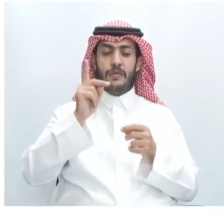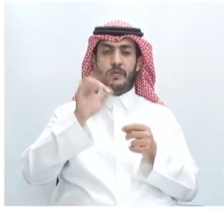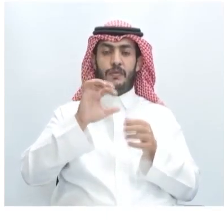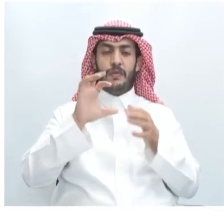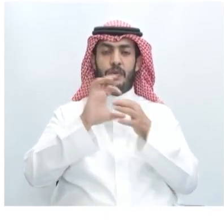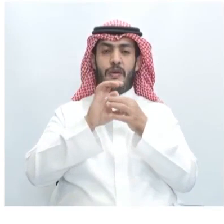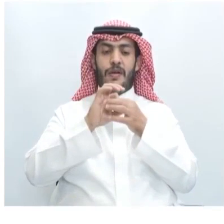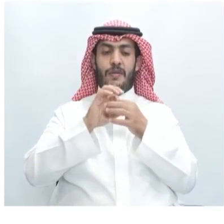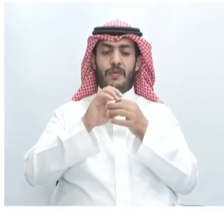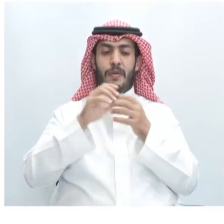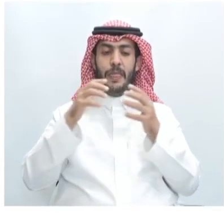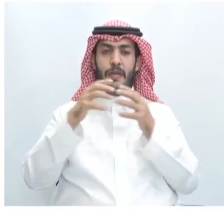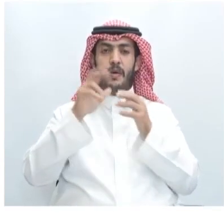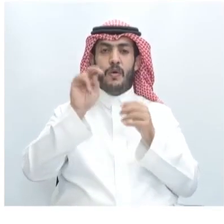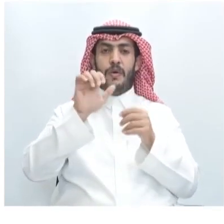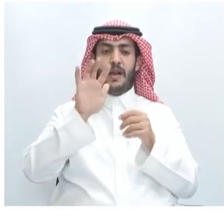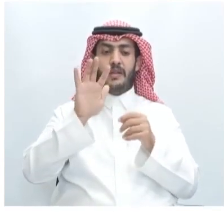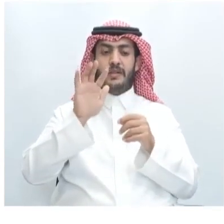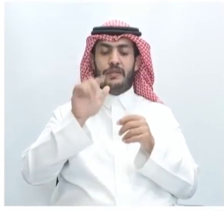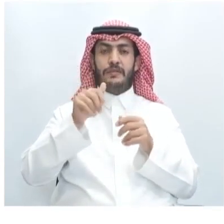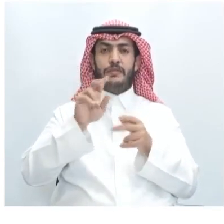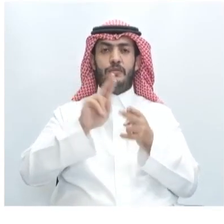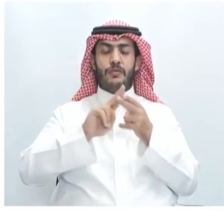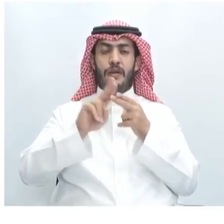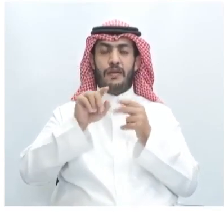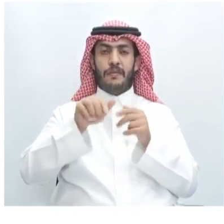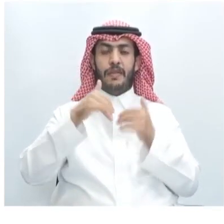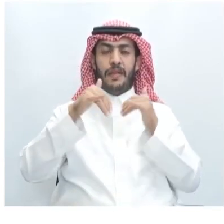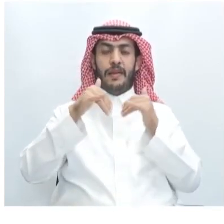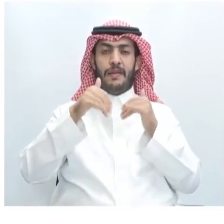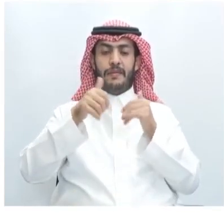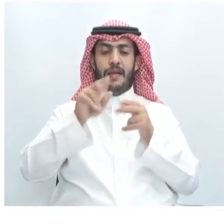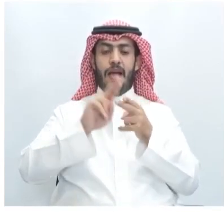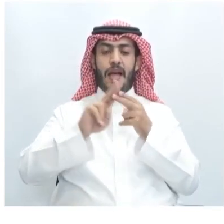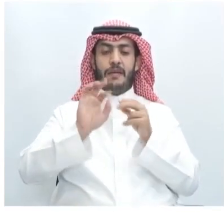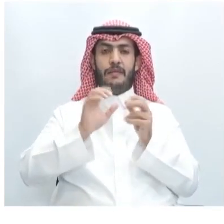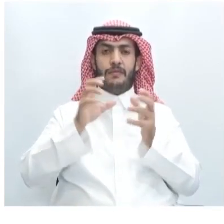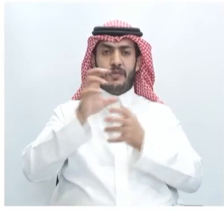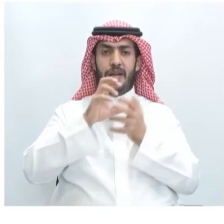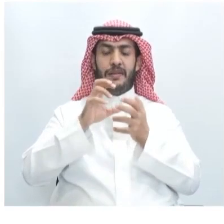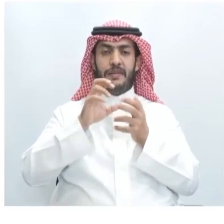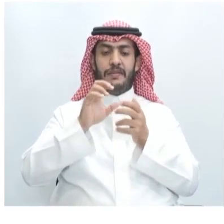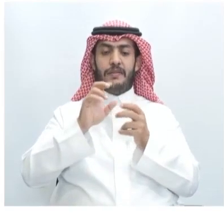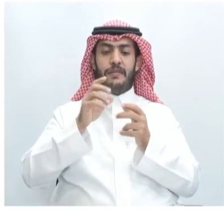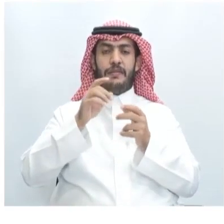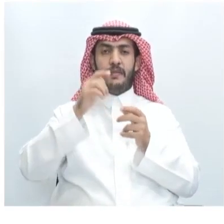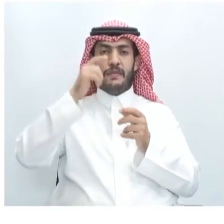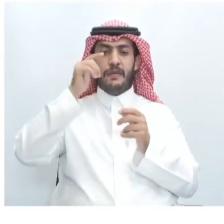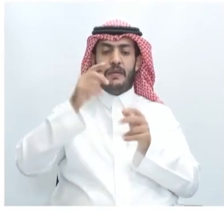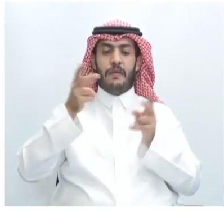ومشركي قريش ويعد الصلح احد طرق حل المنازعات وما زال